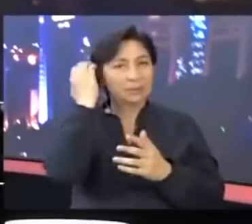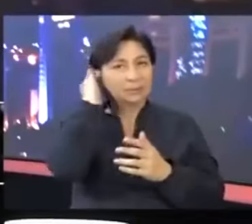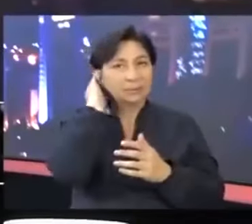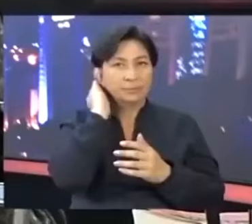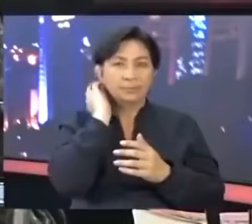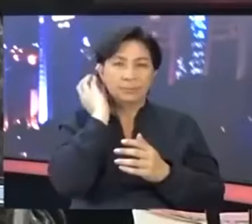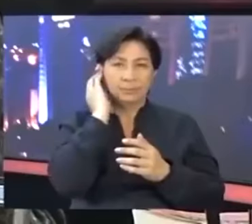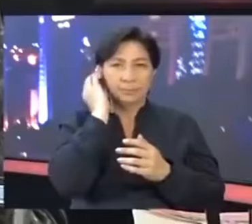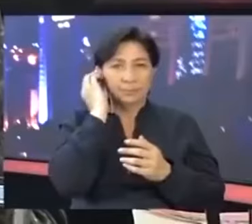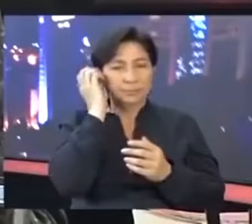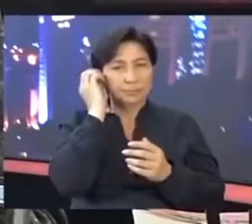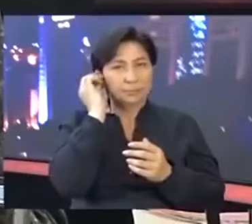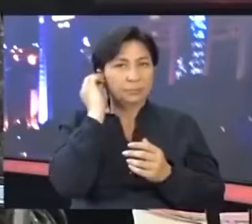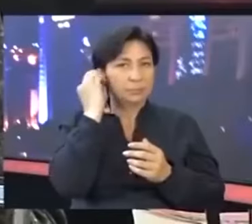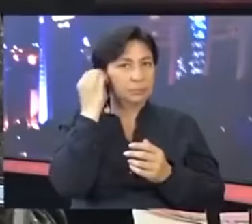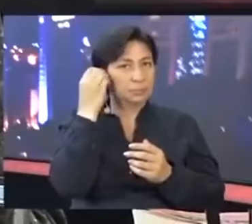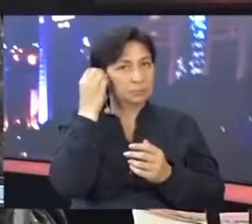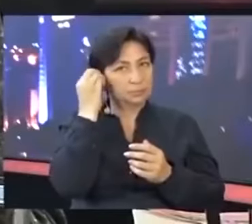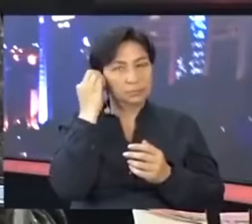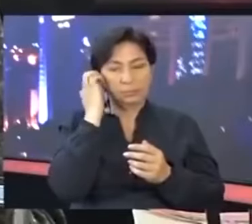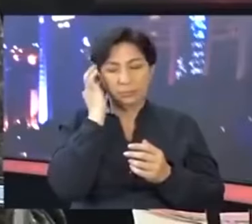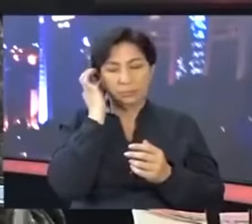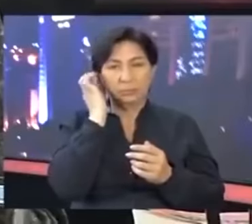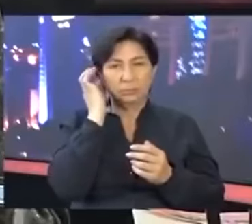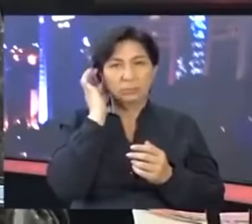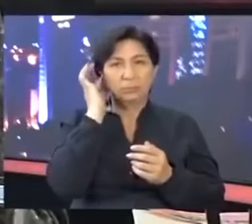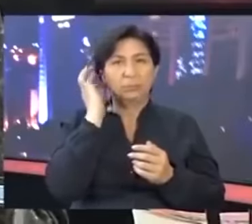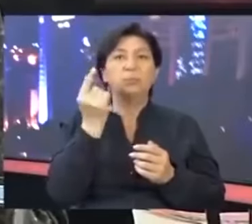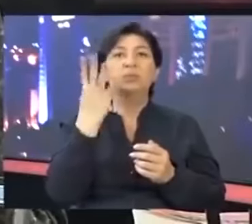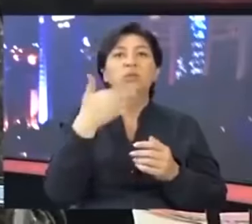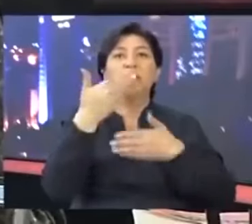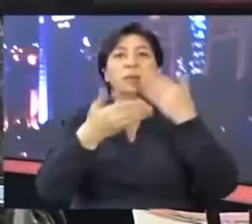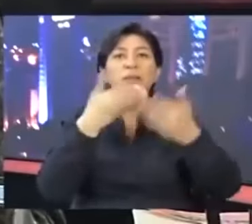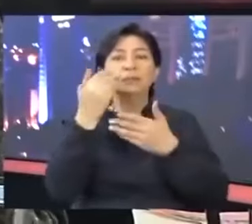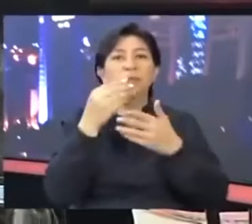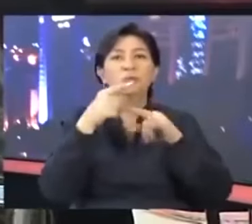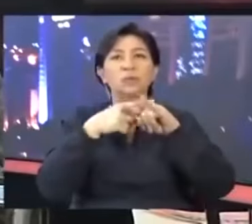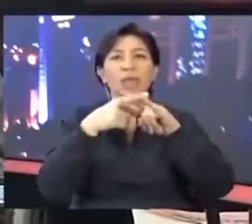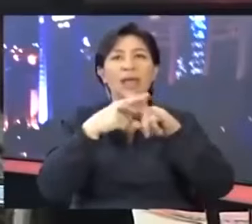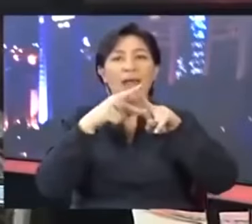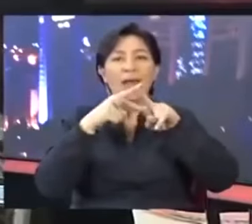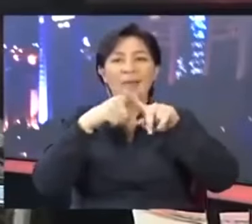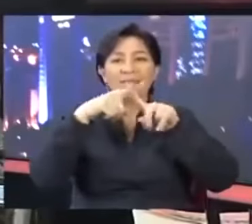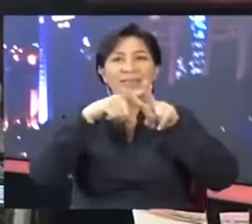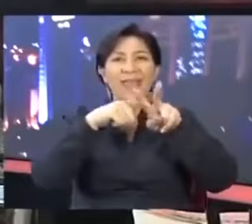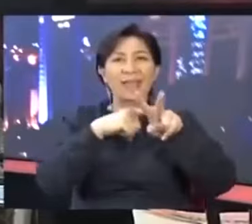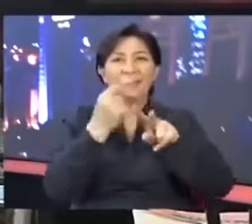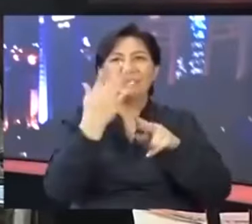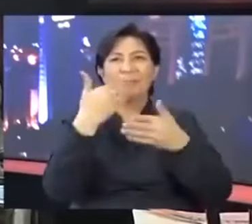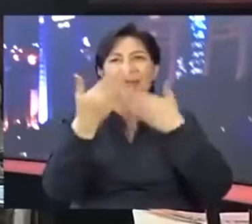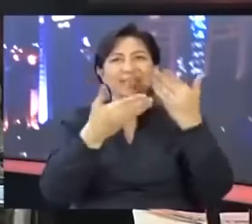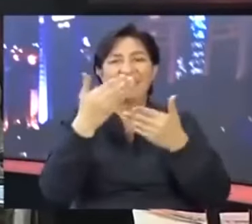gö şim şimdi bahsettiğimiz bu Profesör Doktor Hüseyin Eee atay'dan da biraz önce Eee